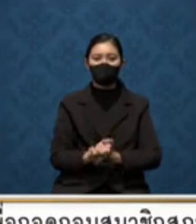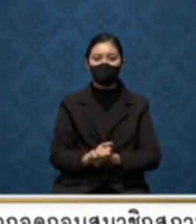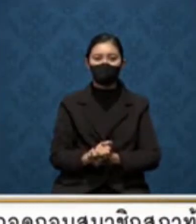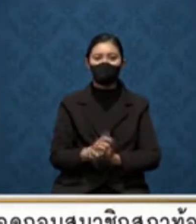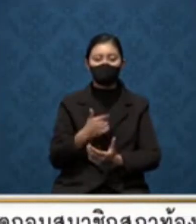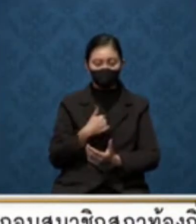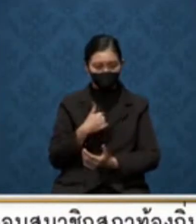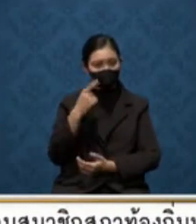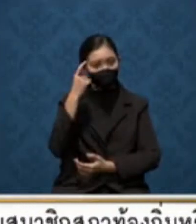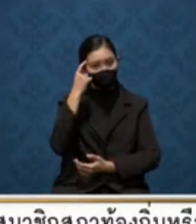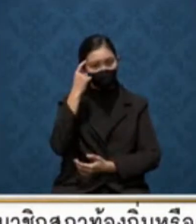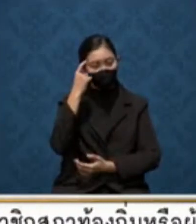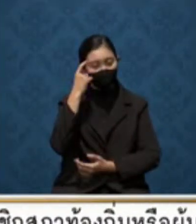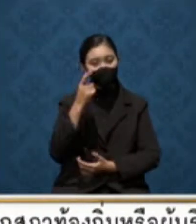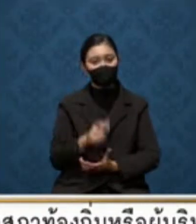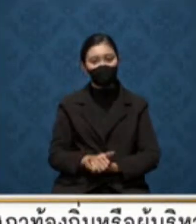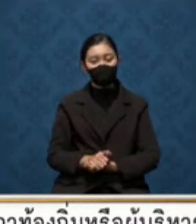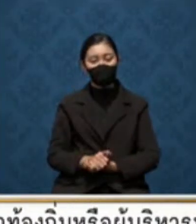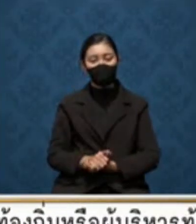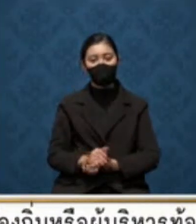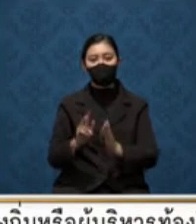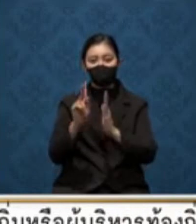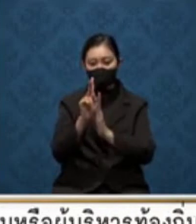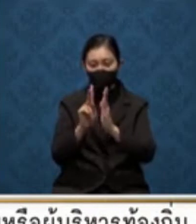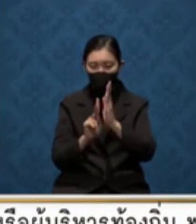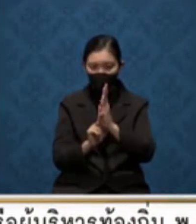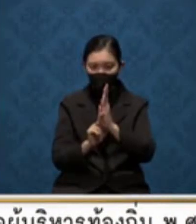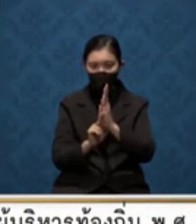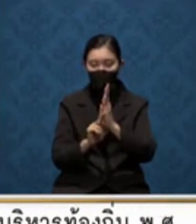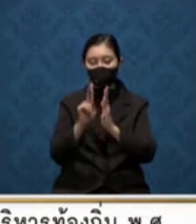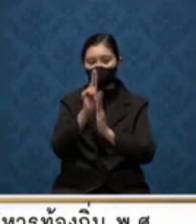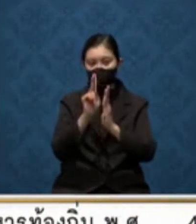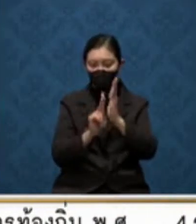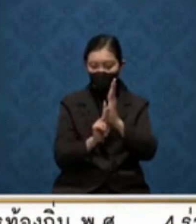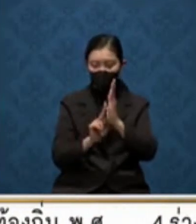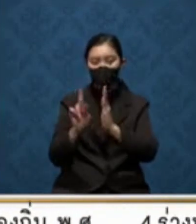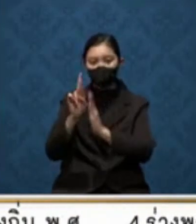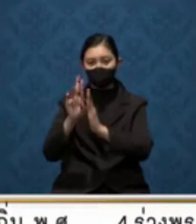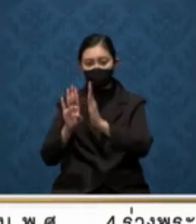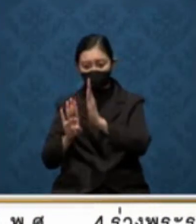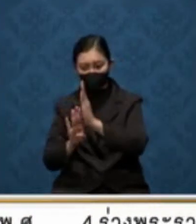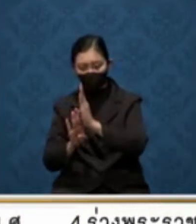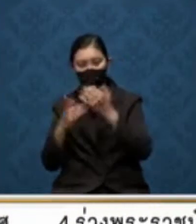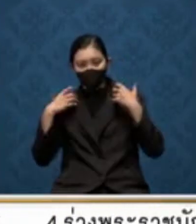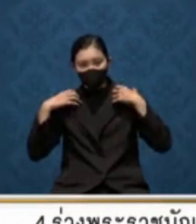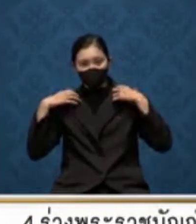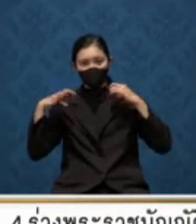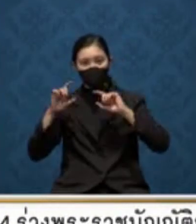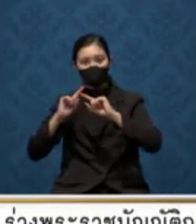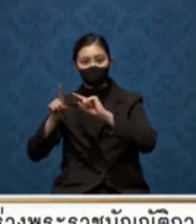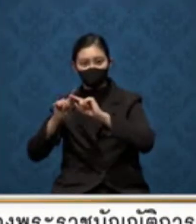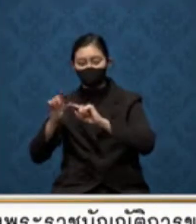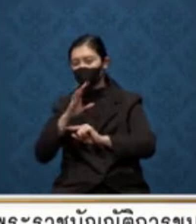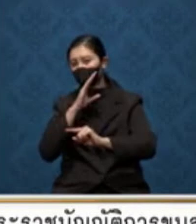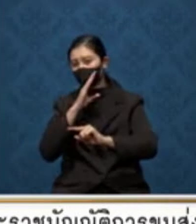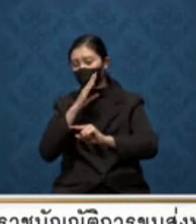วามเหนชอบว่ากฎหมายและระเบีบต่าง ๆ ทางราชการที่มยเป็อุปศัอยู่นั้นก็